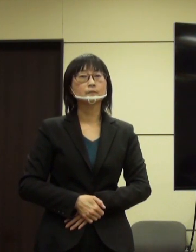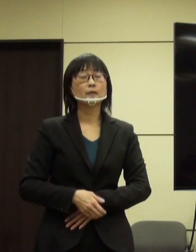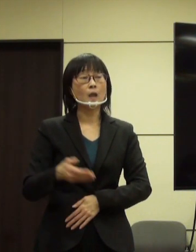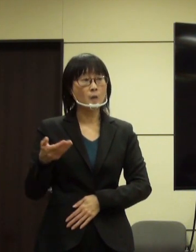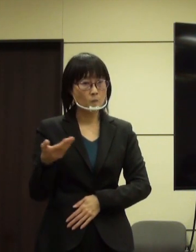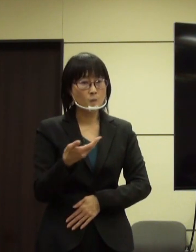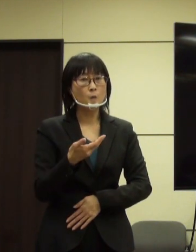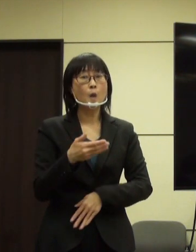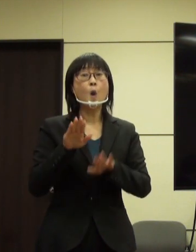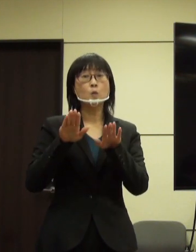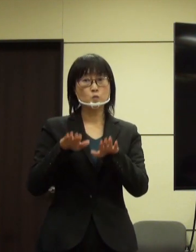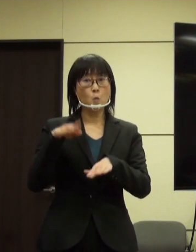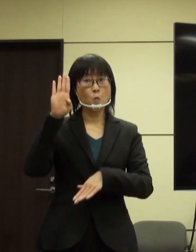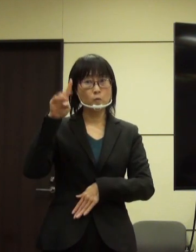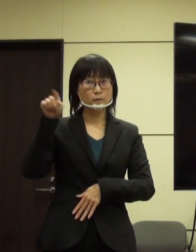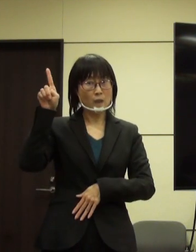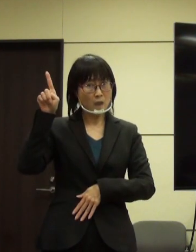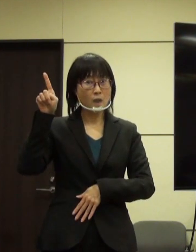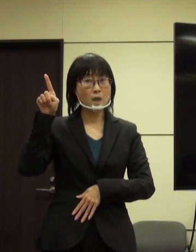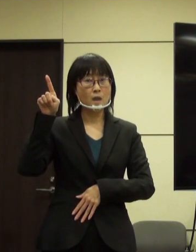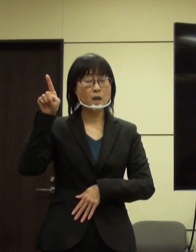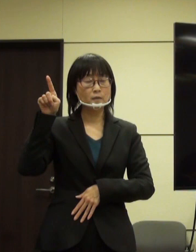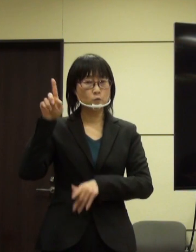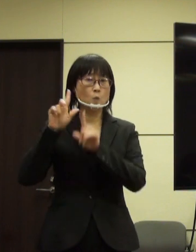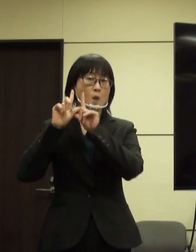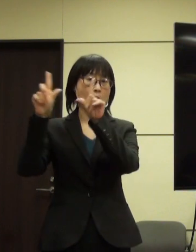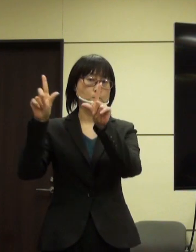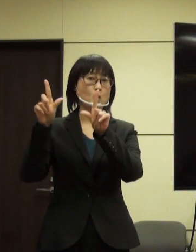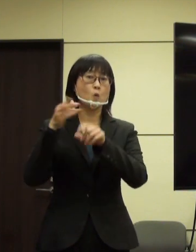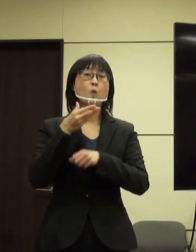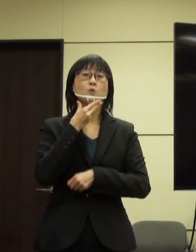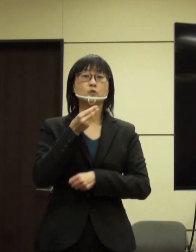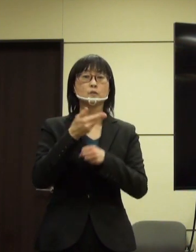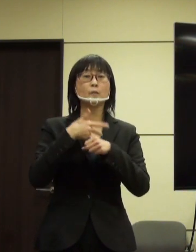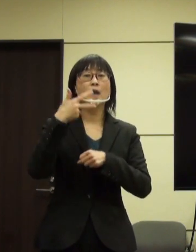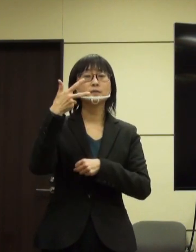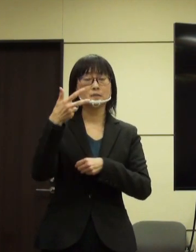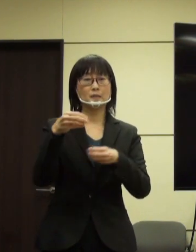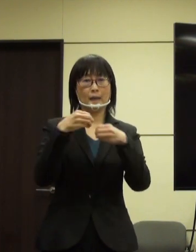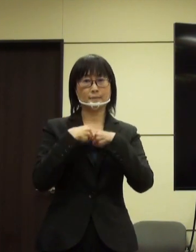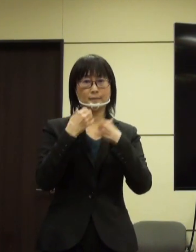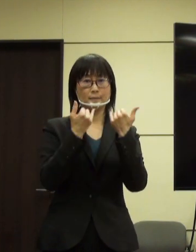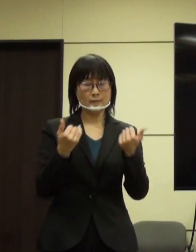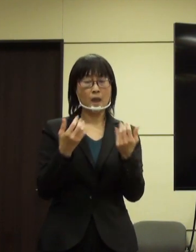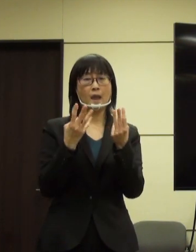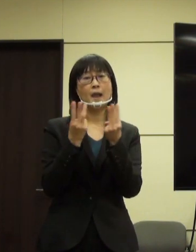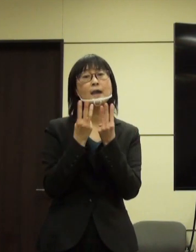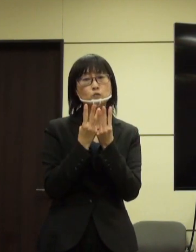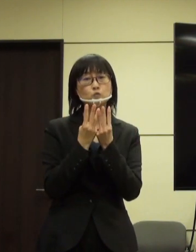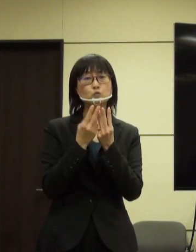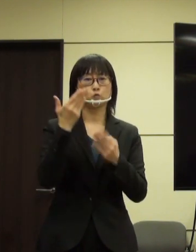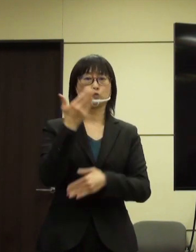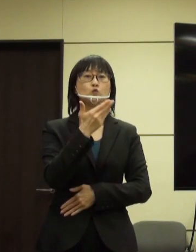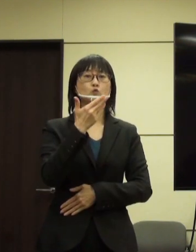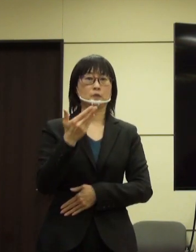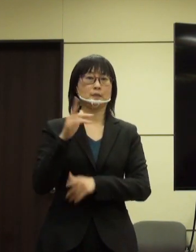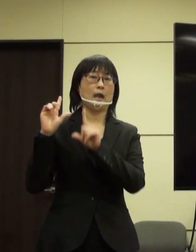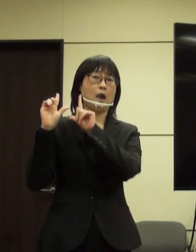狂犬からもですね福島市9人ということで新たにコロナの患者さん発表されているんですけどあの